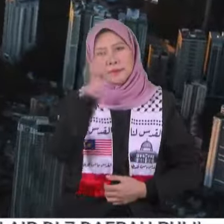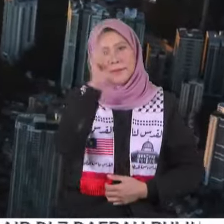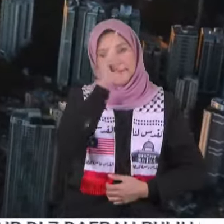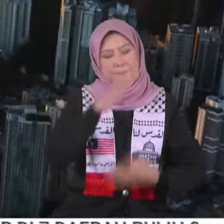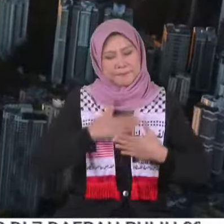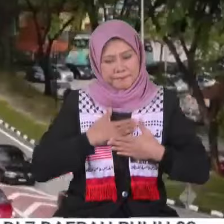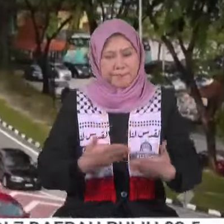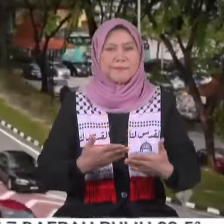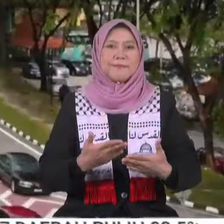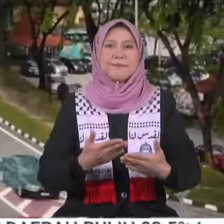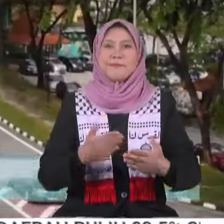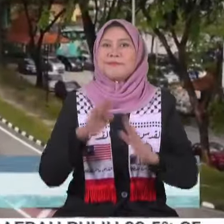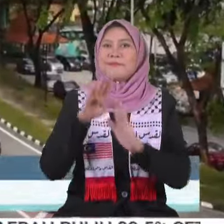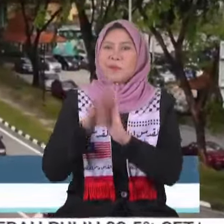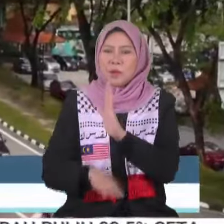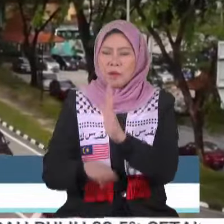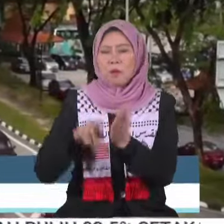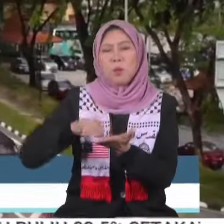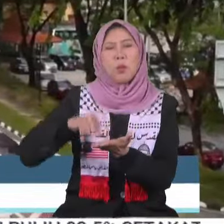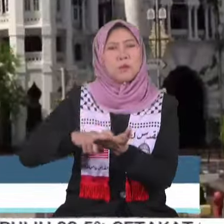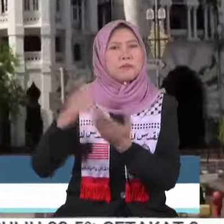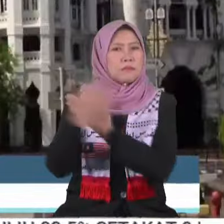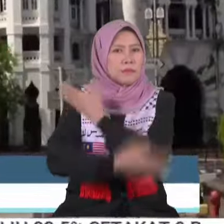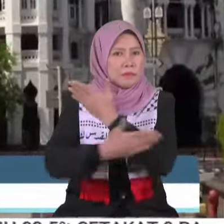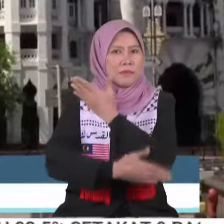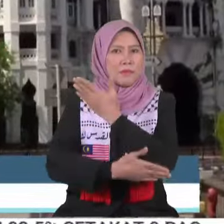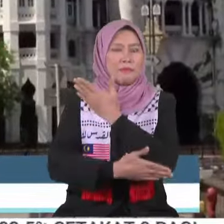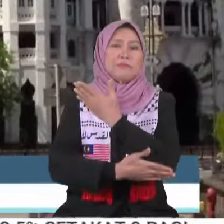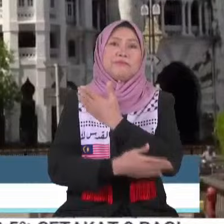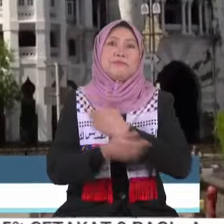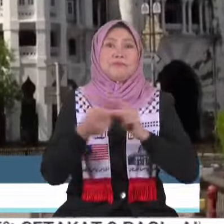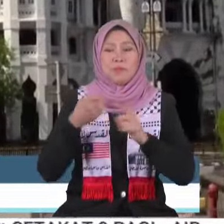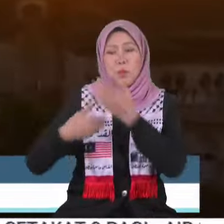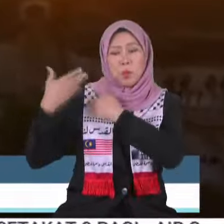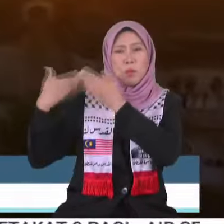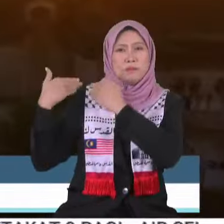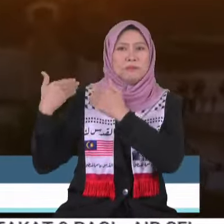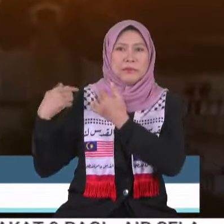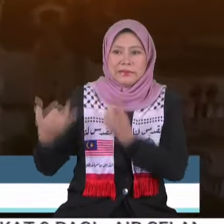Kerajaan komited untuk mengurangkan hutang negara yang diwarisi mencecah